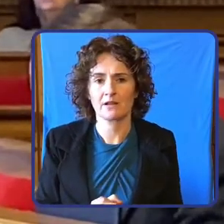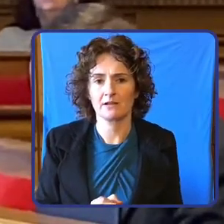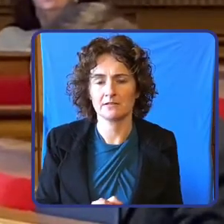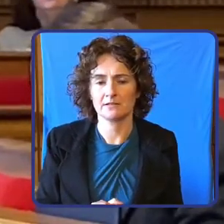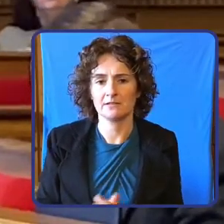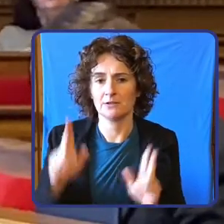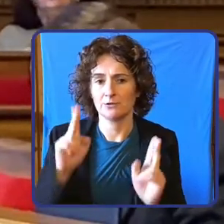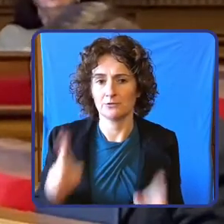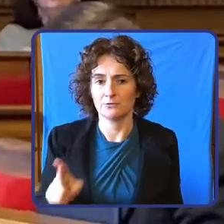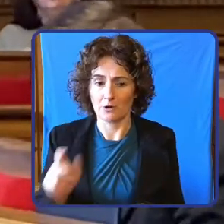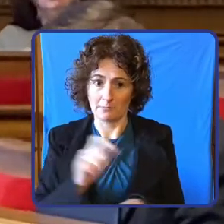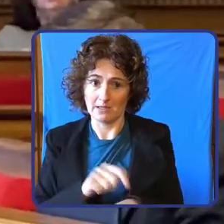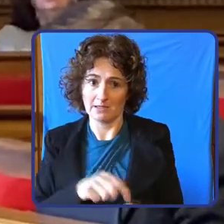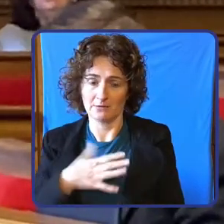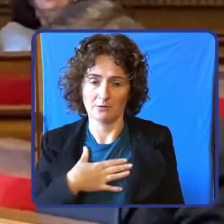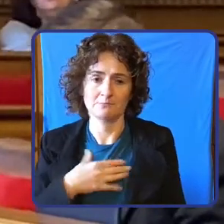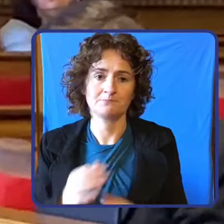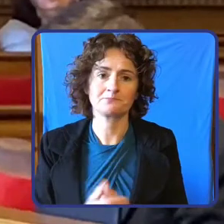le. A